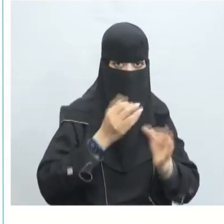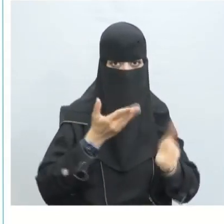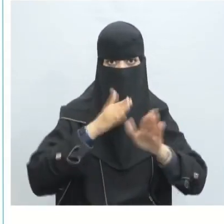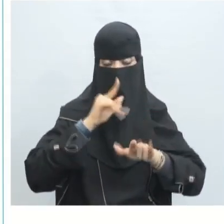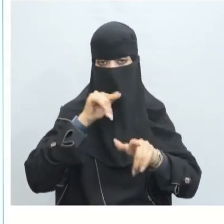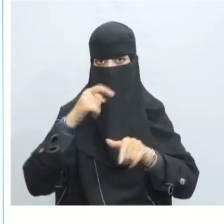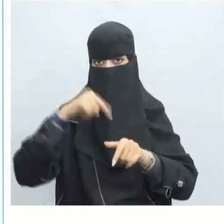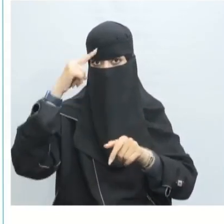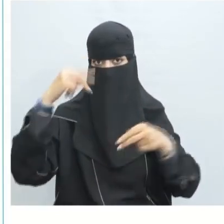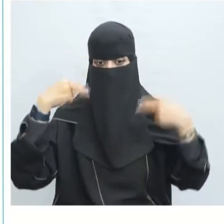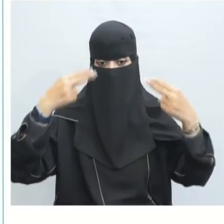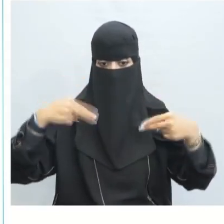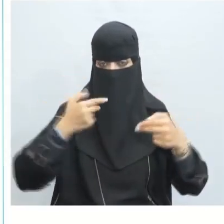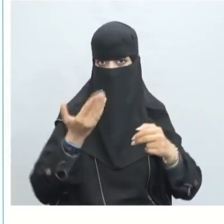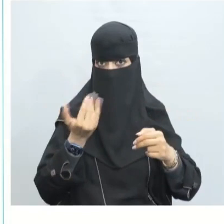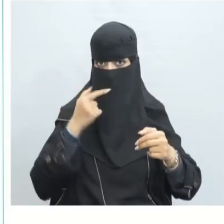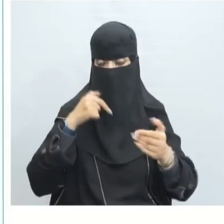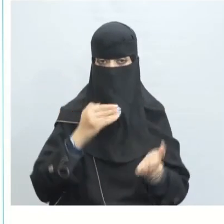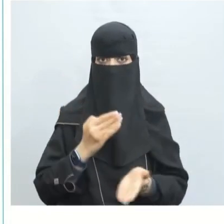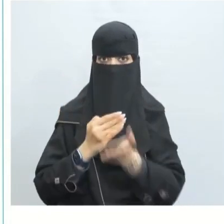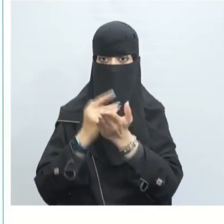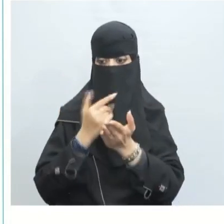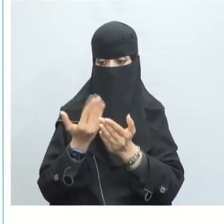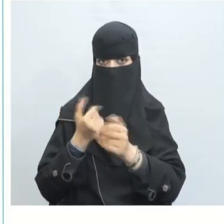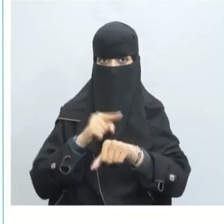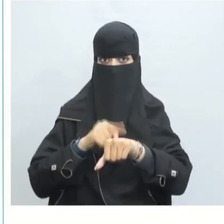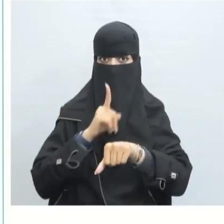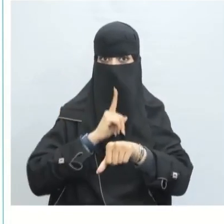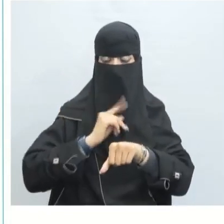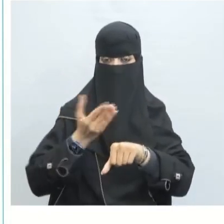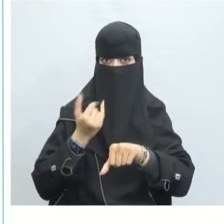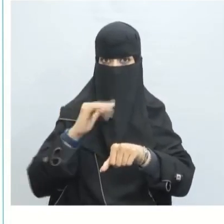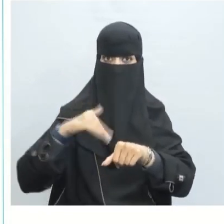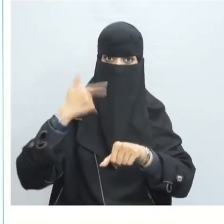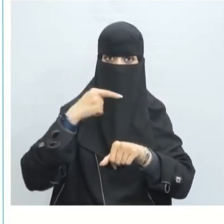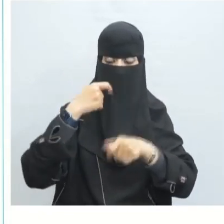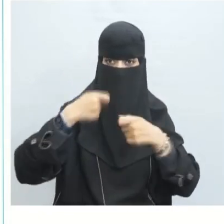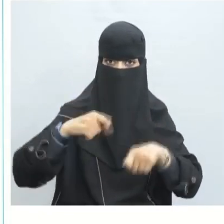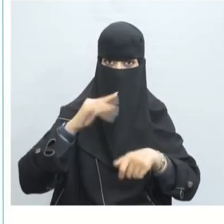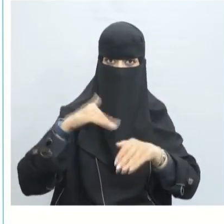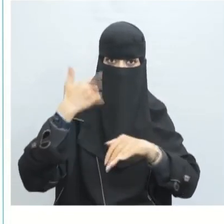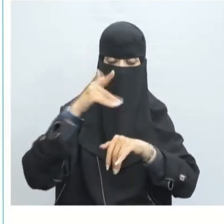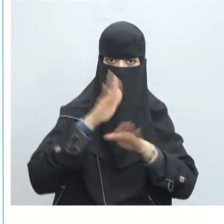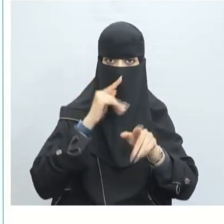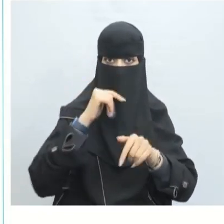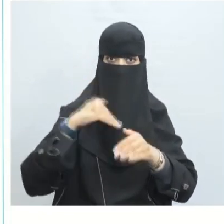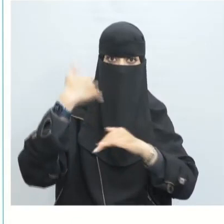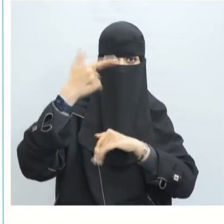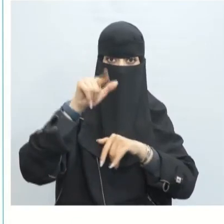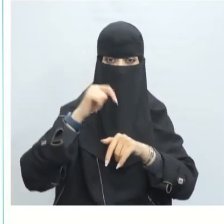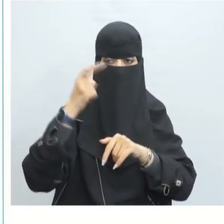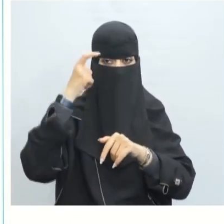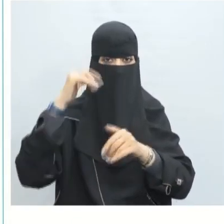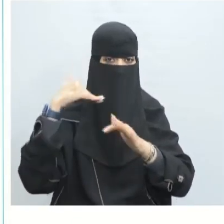فعاليه مسبقه ويتم طرح التذاكر مبكرا واو الطلب او الرغبه في الشراء او الحضور وبالتالي